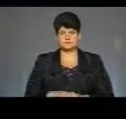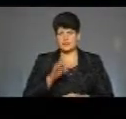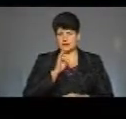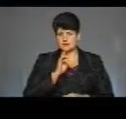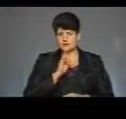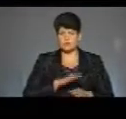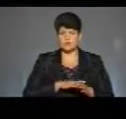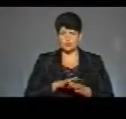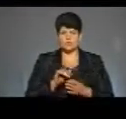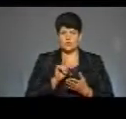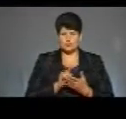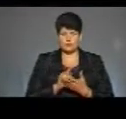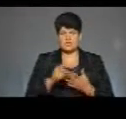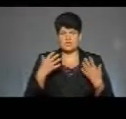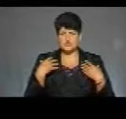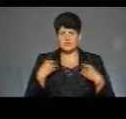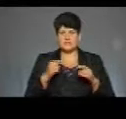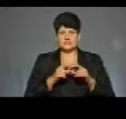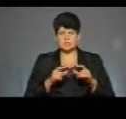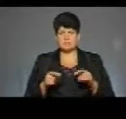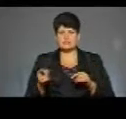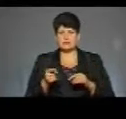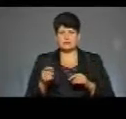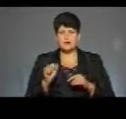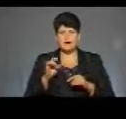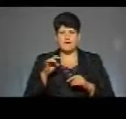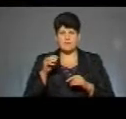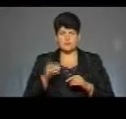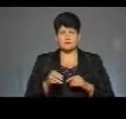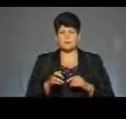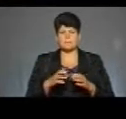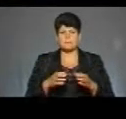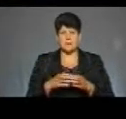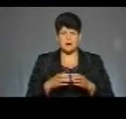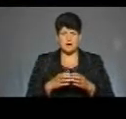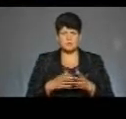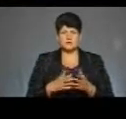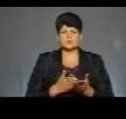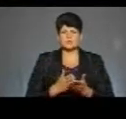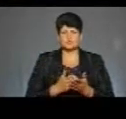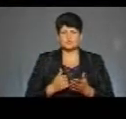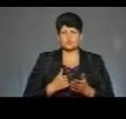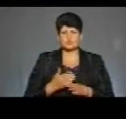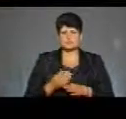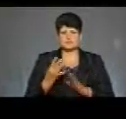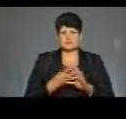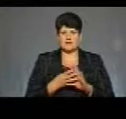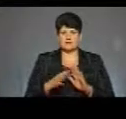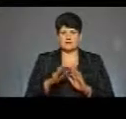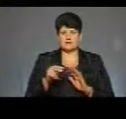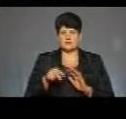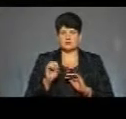Тимчасово виконувач обов'язків начальника штабу Тернопільської артбригади Антон Пац служить у військовій частині з 9